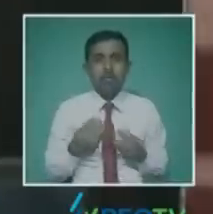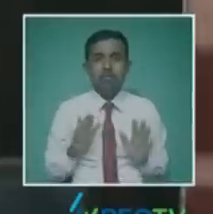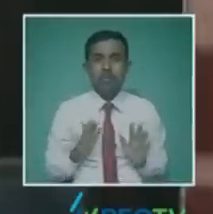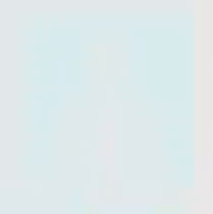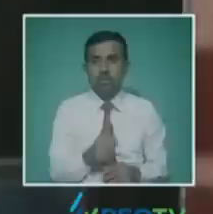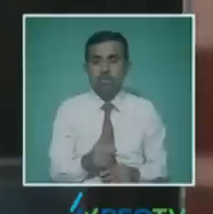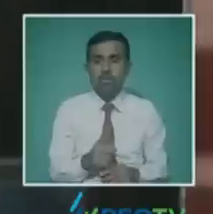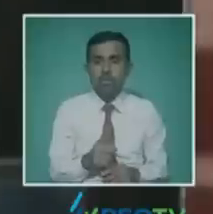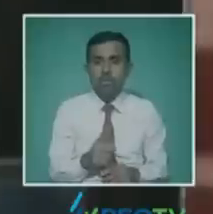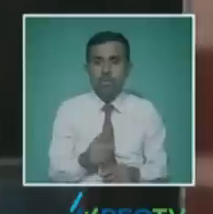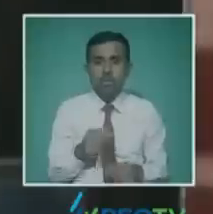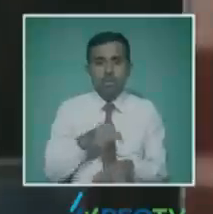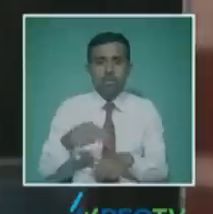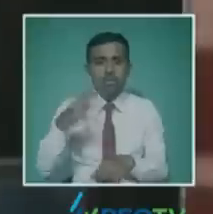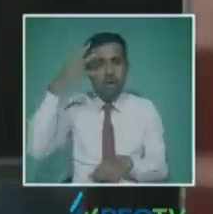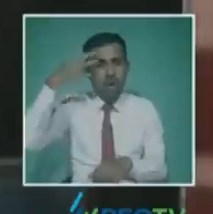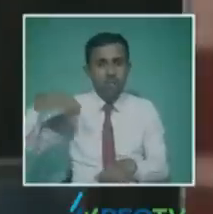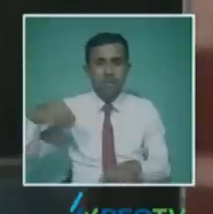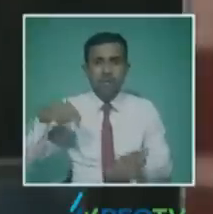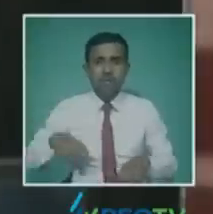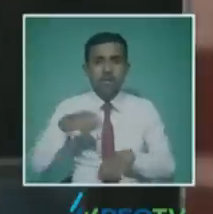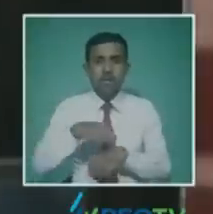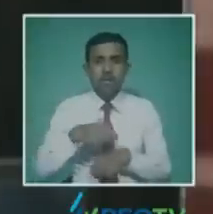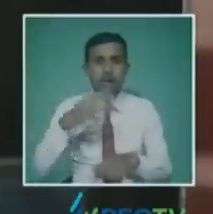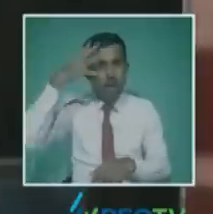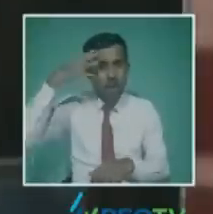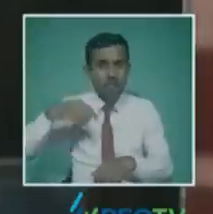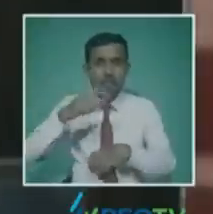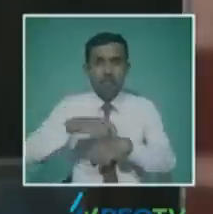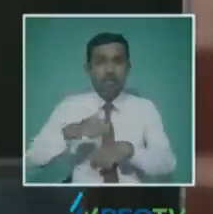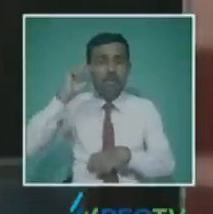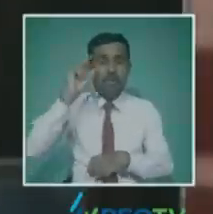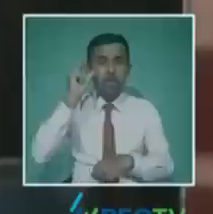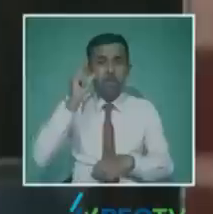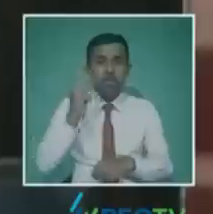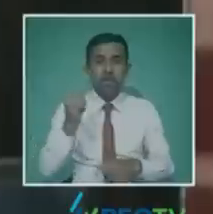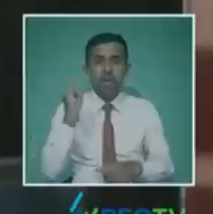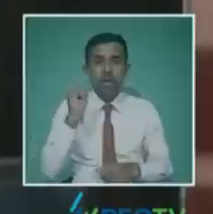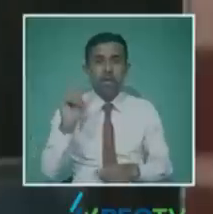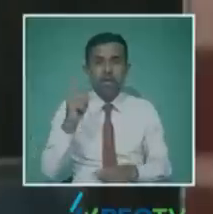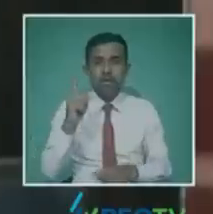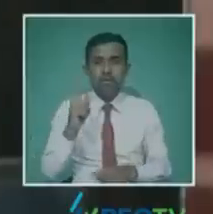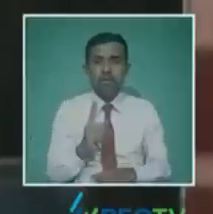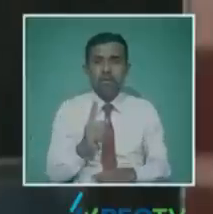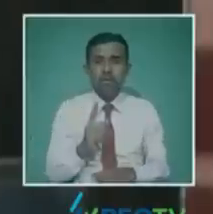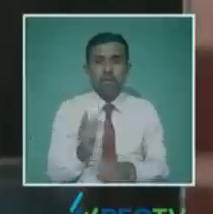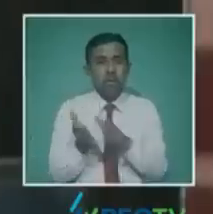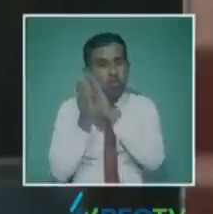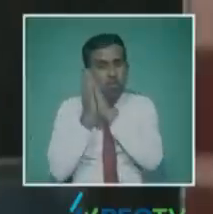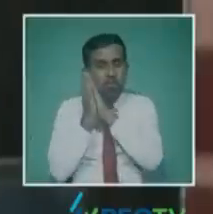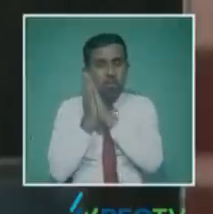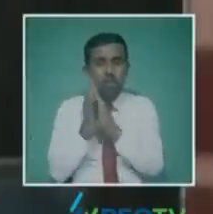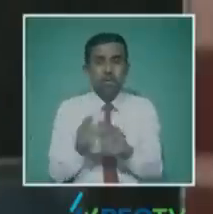කියන්නේ. මම හිතන්නේ ඒක ටික කාලයක් යද්දී අමතක වෙනවා. දැන් ඇවිල්ලා තියෙන අමතක වෙන කාලට ඒ කාලේ විතරේ රුපියල් 60ට 78ට යද්දි කියන්නේ බුදියන් ඉන්නවද